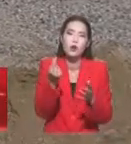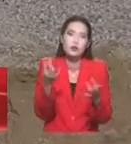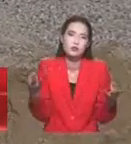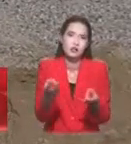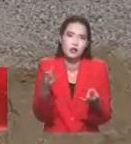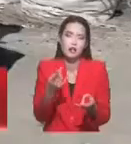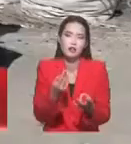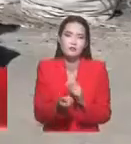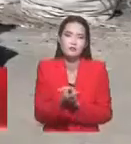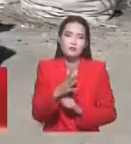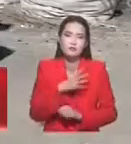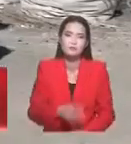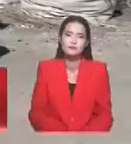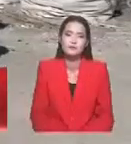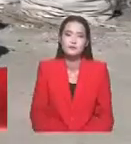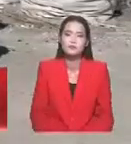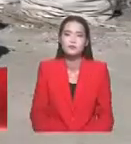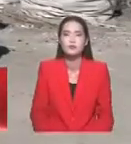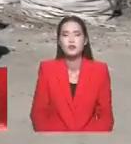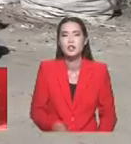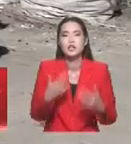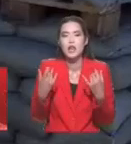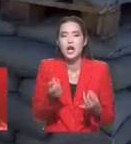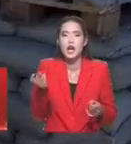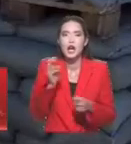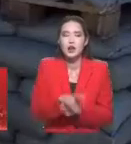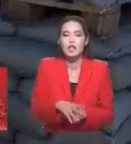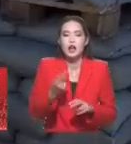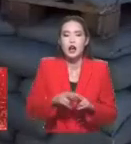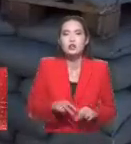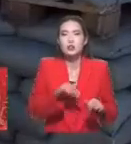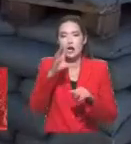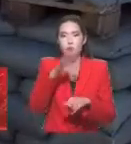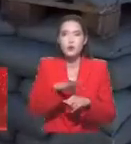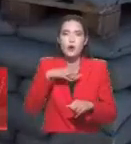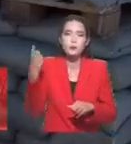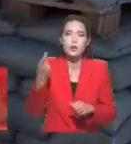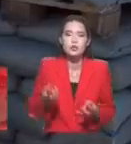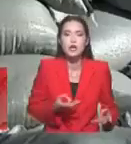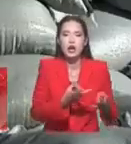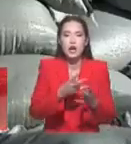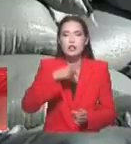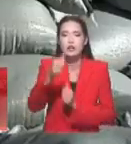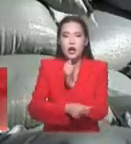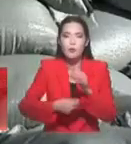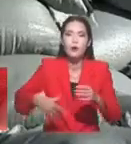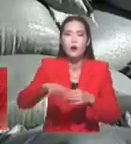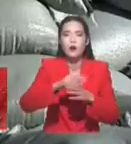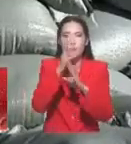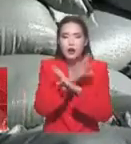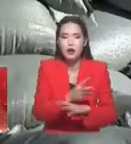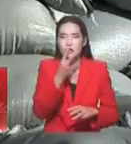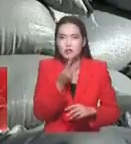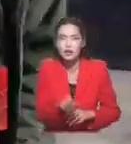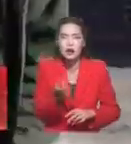ететін секілді. Базар іші қызған тіршілік, шегемен шелектен бастап шаруаға қажеттінің бәрі бар. Қаражатыңа қарай